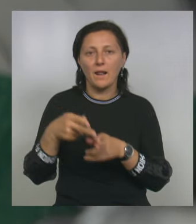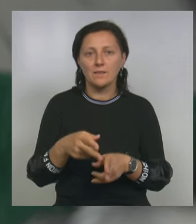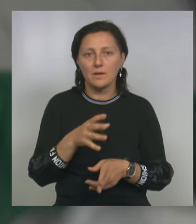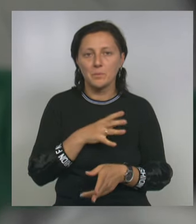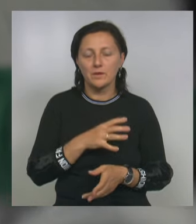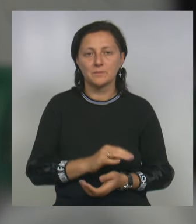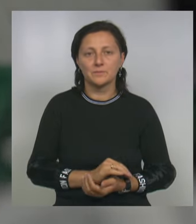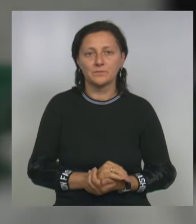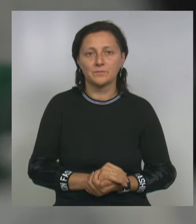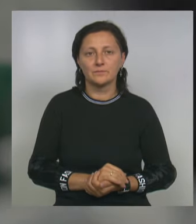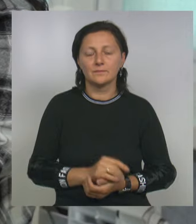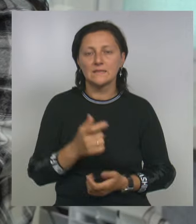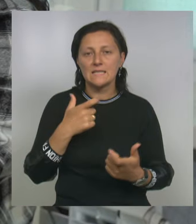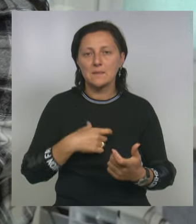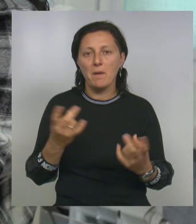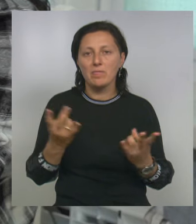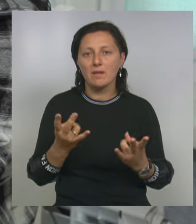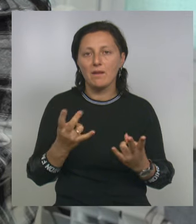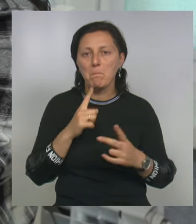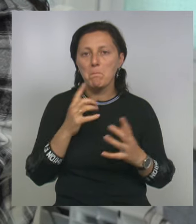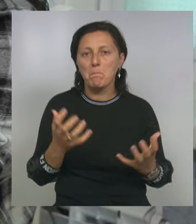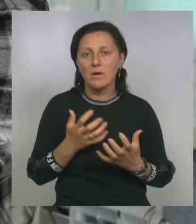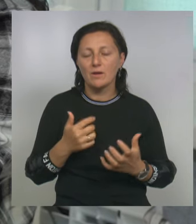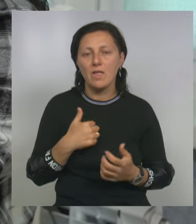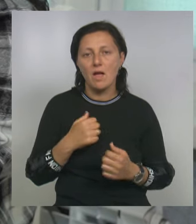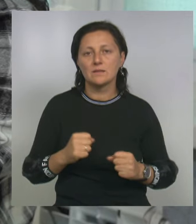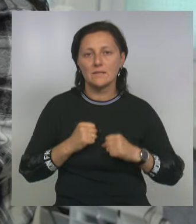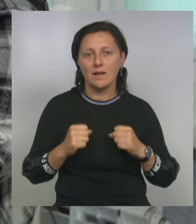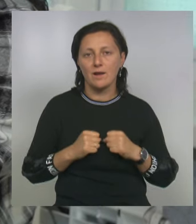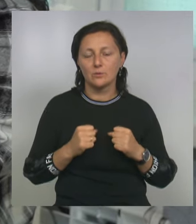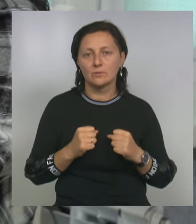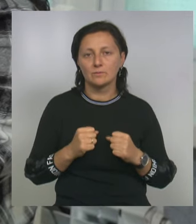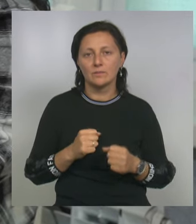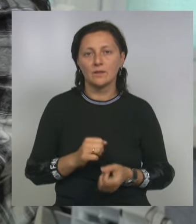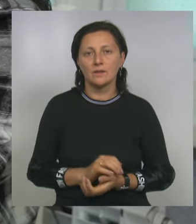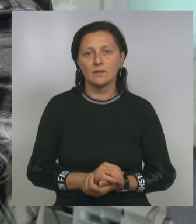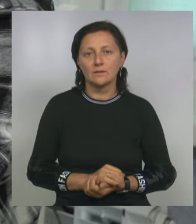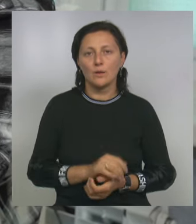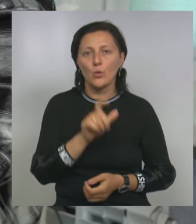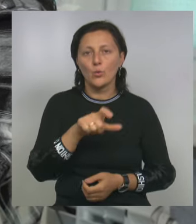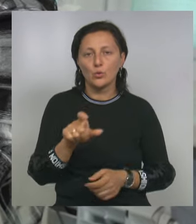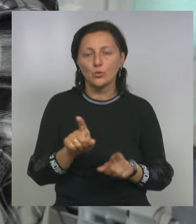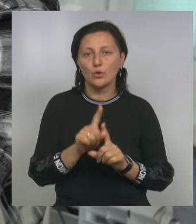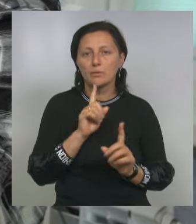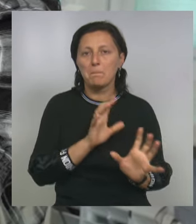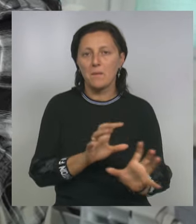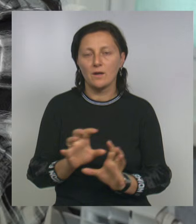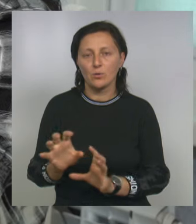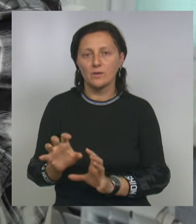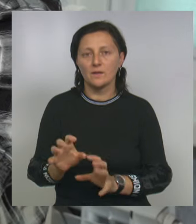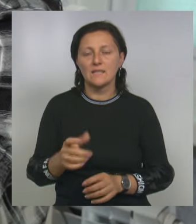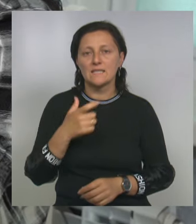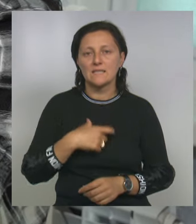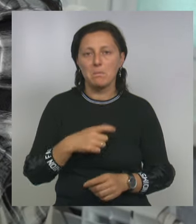Ты должен себя беречь. Да, я стараюсь, мамуль. Людей тоже стараюсь беречь. Береги. И